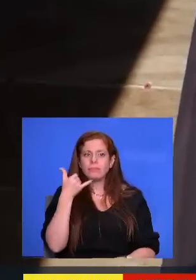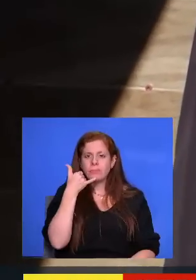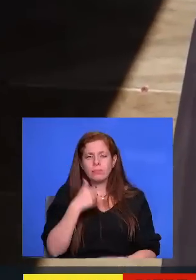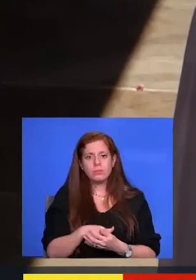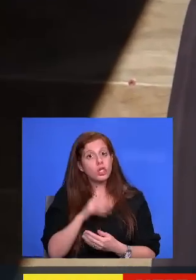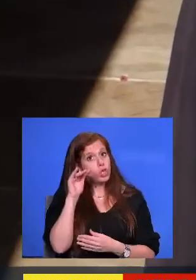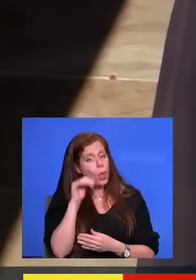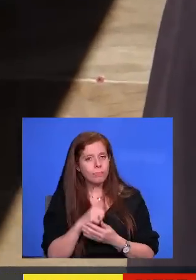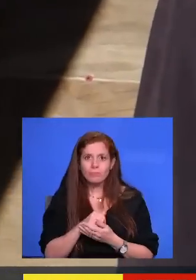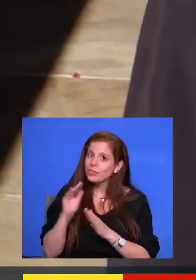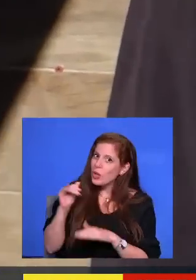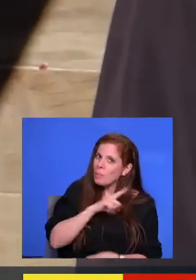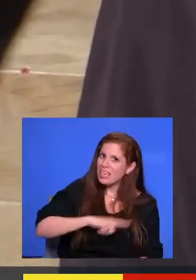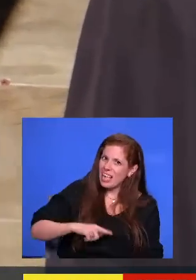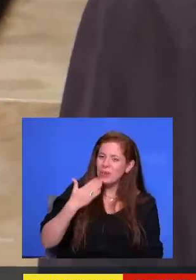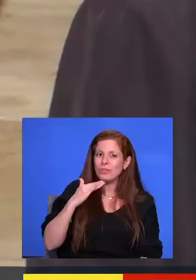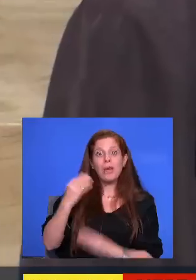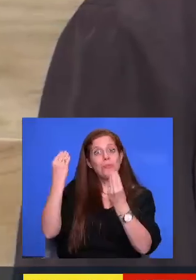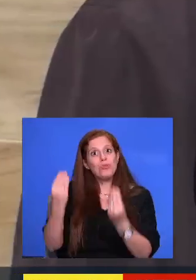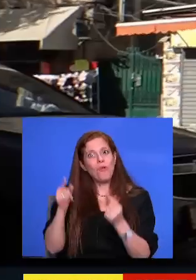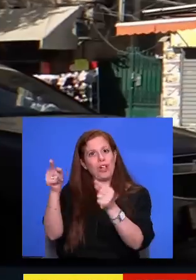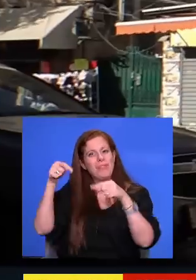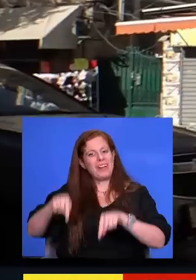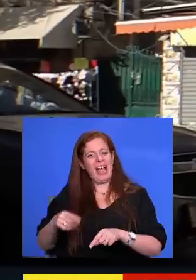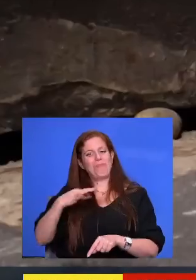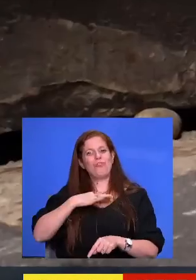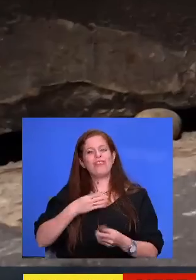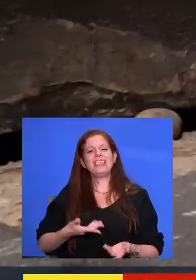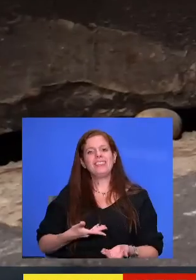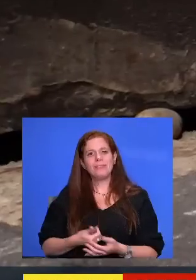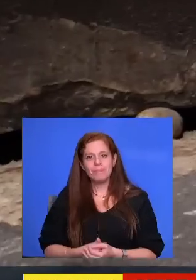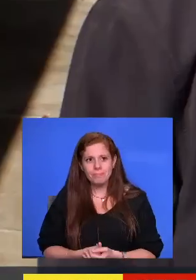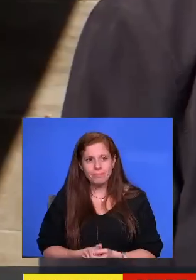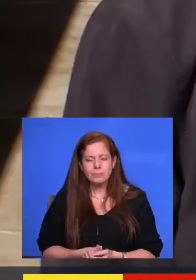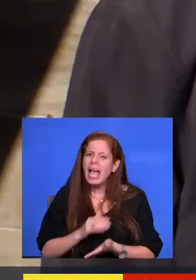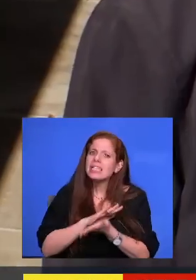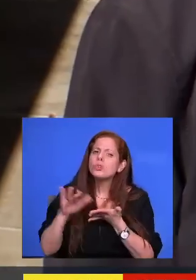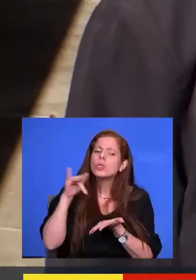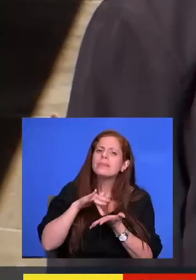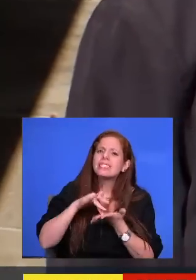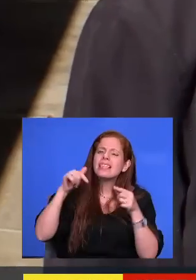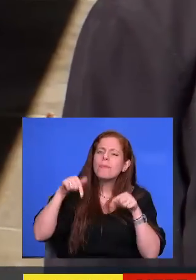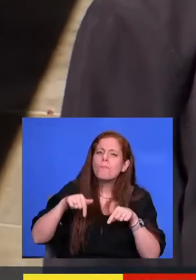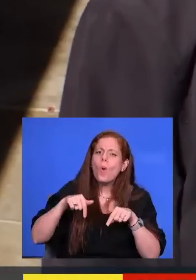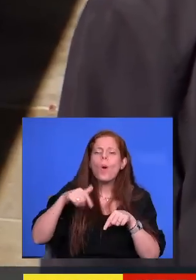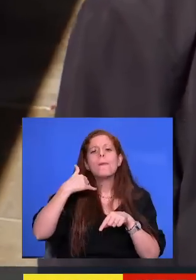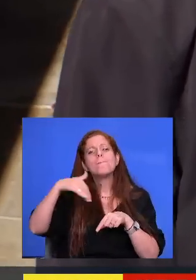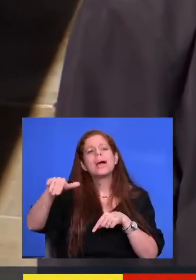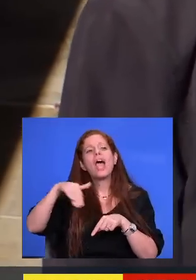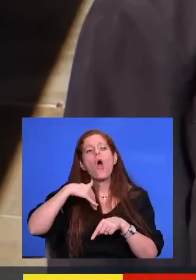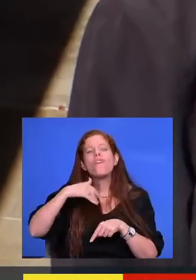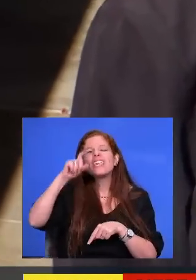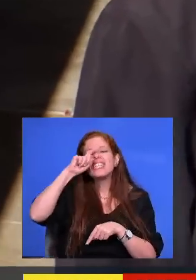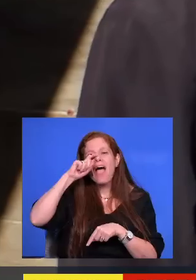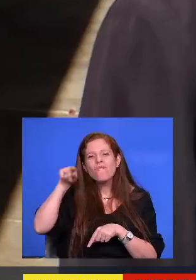שלום. שלום, עיריית ירושלים. טוב שאתם כאן בשבילי. אני פשוט נמצאת פה ברחוב יפו,